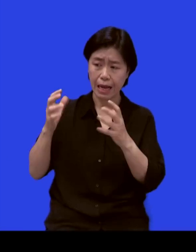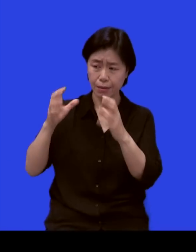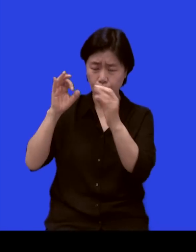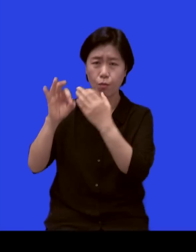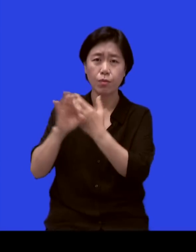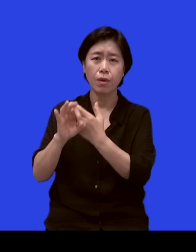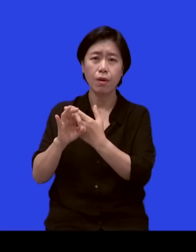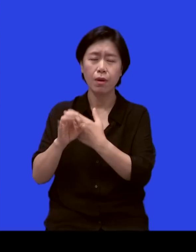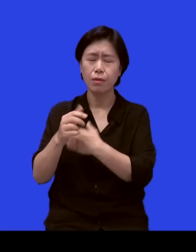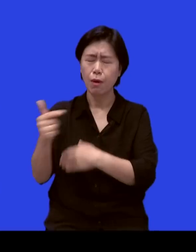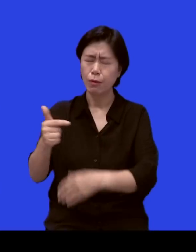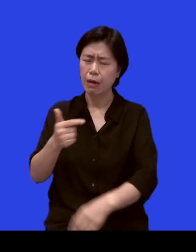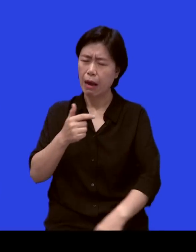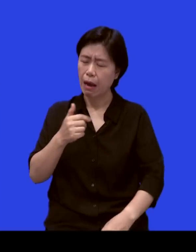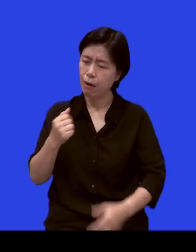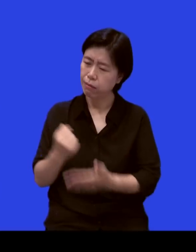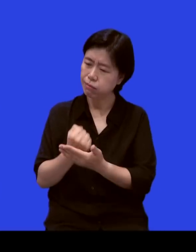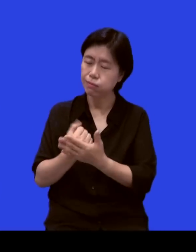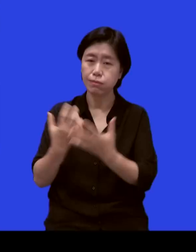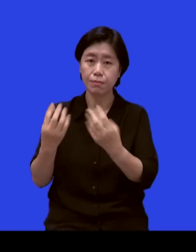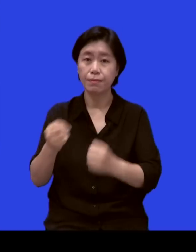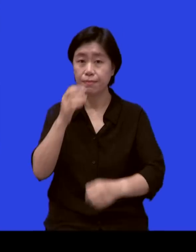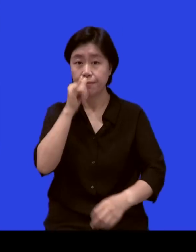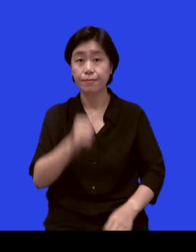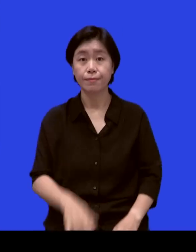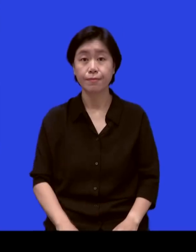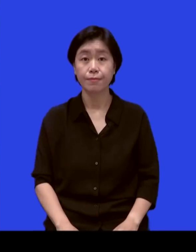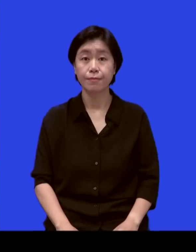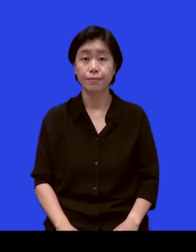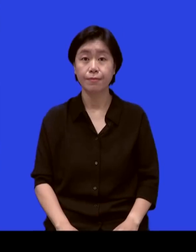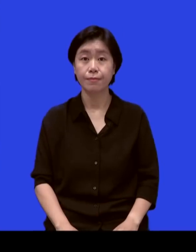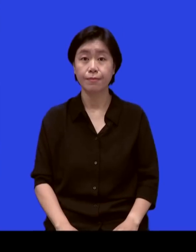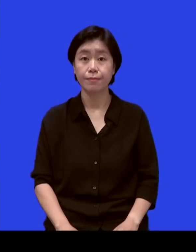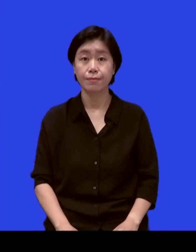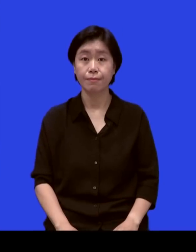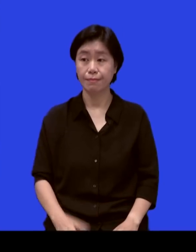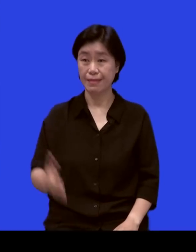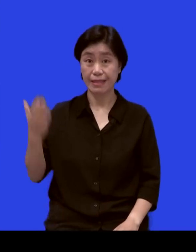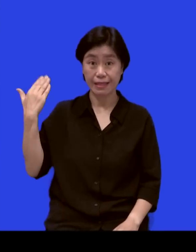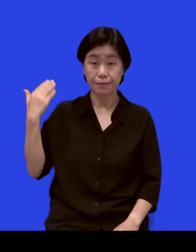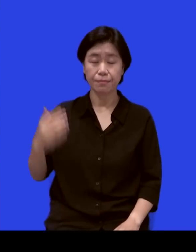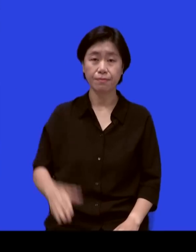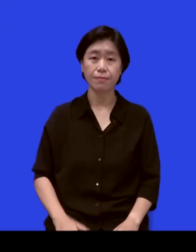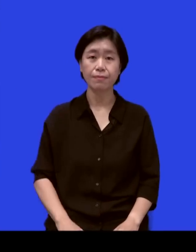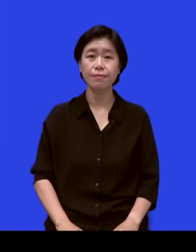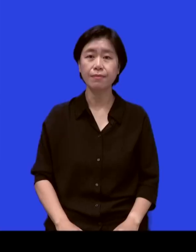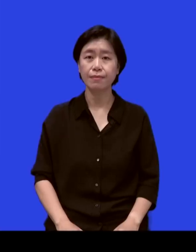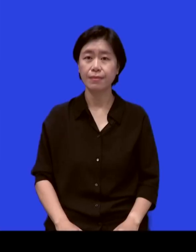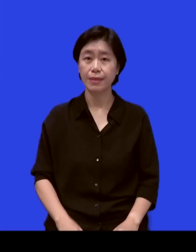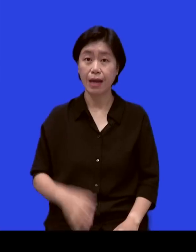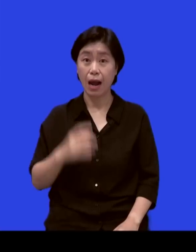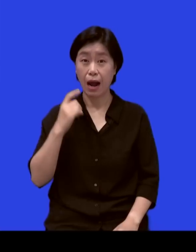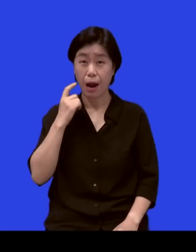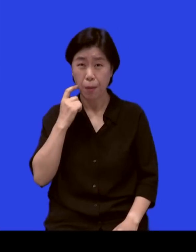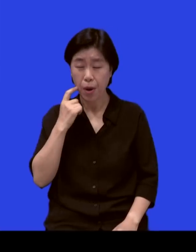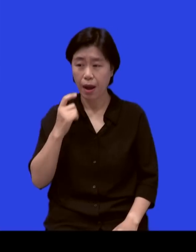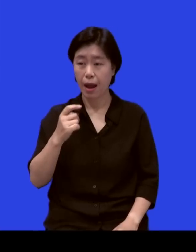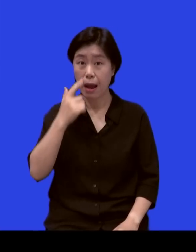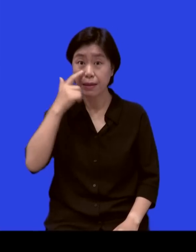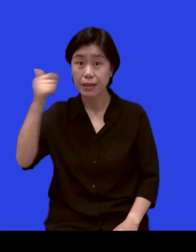많아요. 그렇겠죠. 네, 거기는 그때 당시에는 그 저기 뭐야 의붓아버지죠. 계부. 예. 계부한테